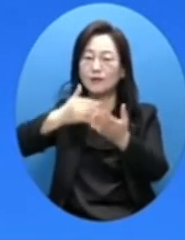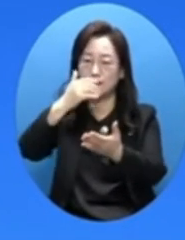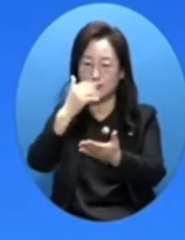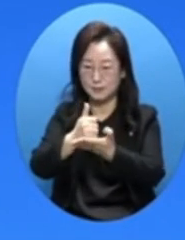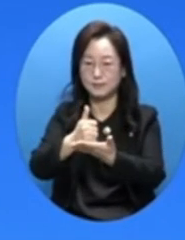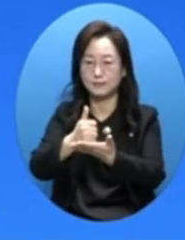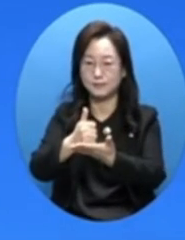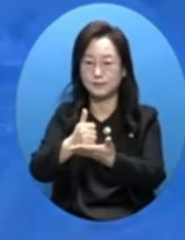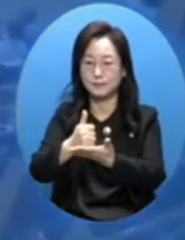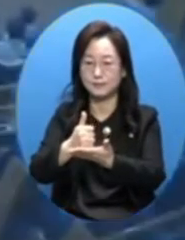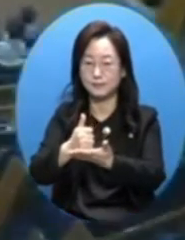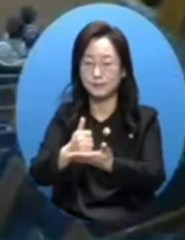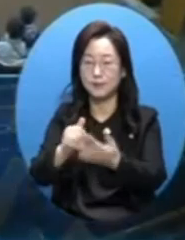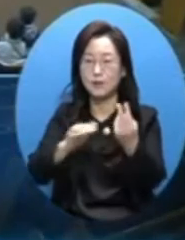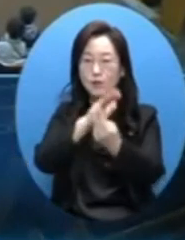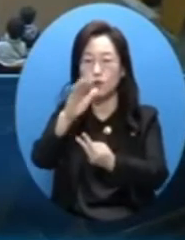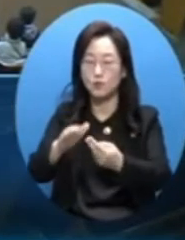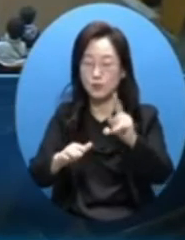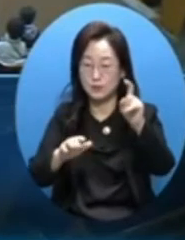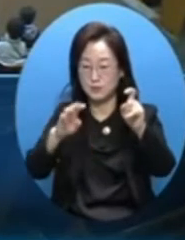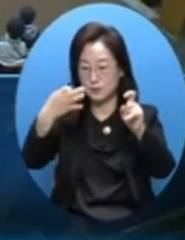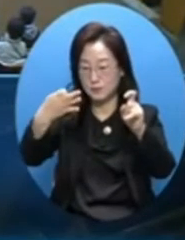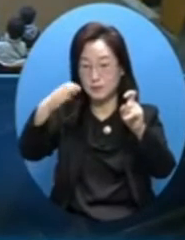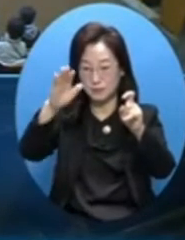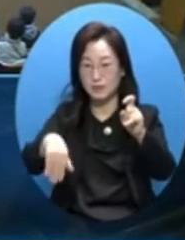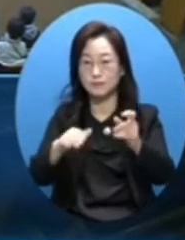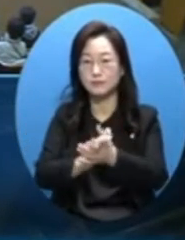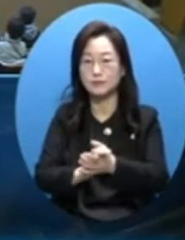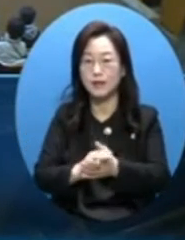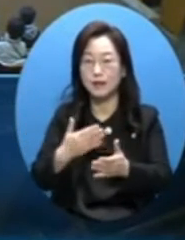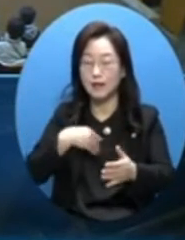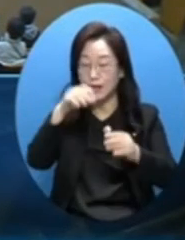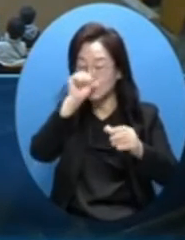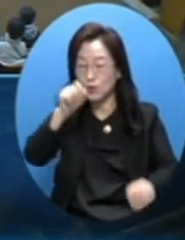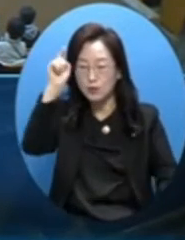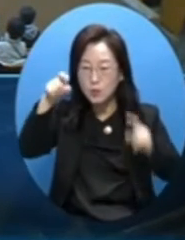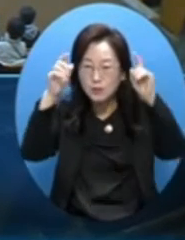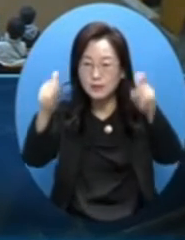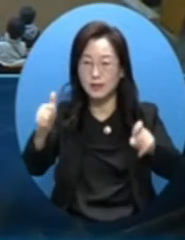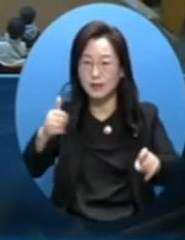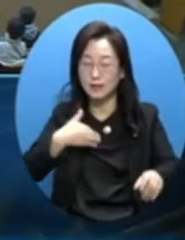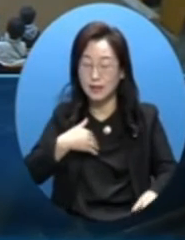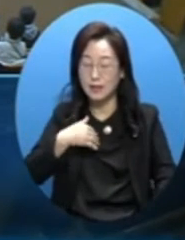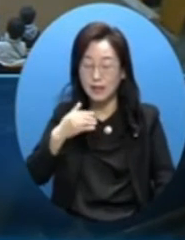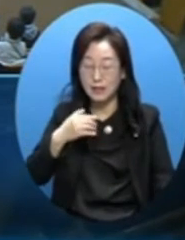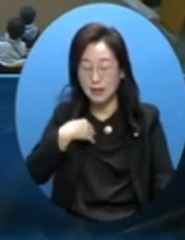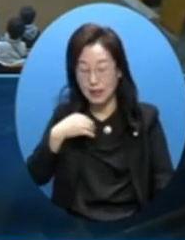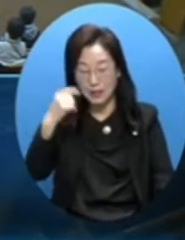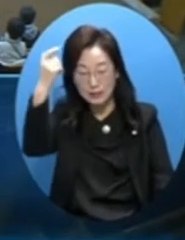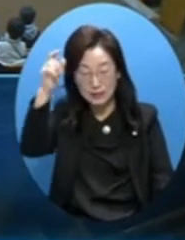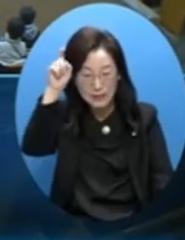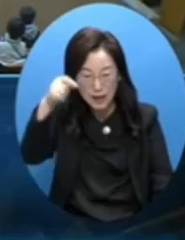되시는 것입니다. 요한복음 10장 14절 15절입니다. 나는 선한 목자라 나는 내 양을 알고